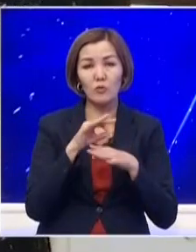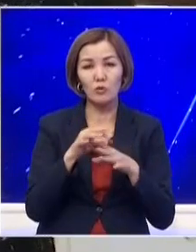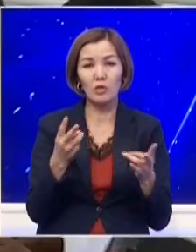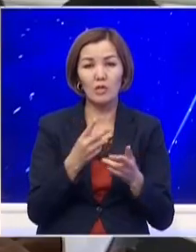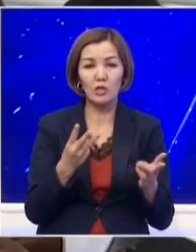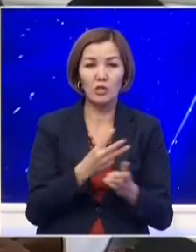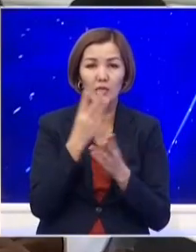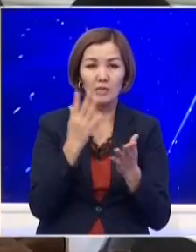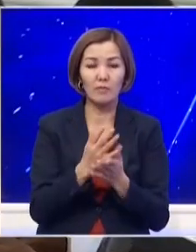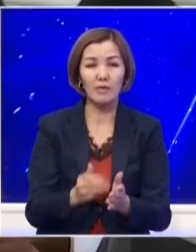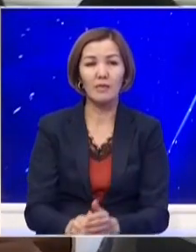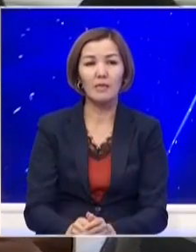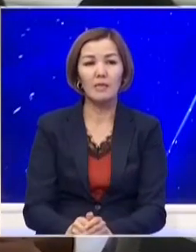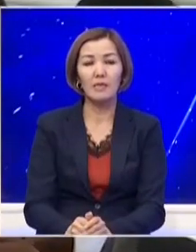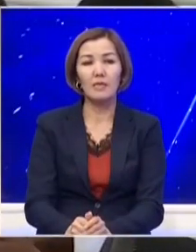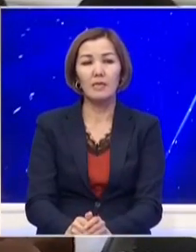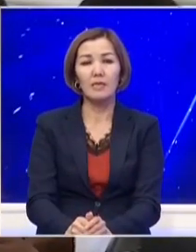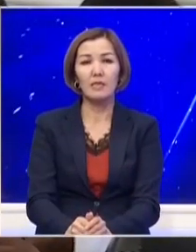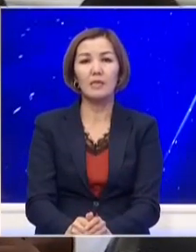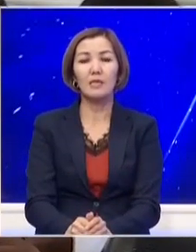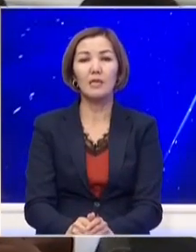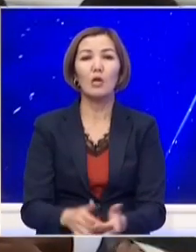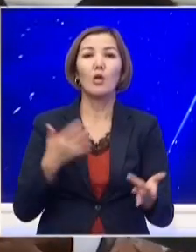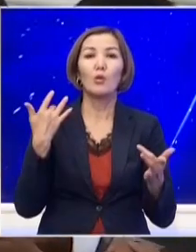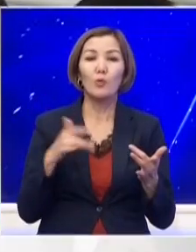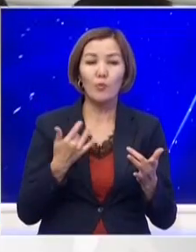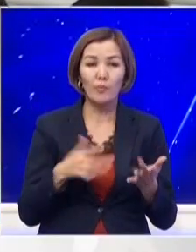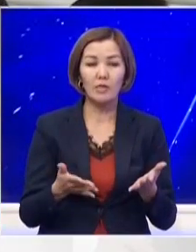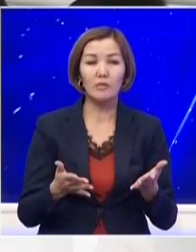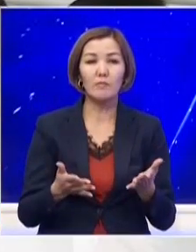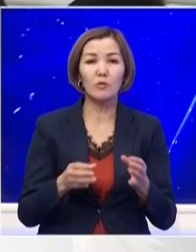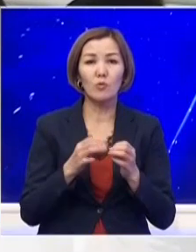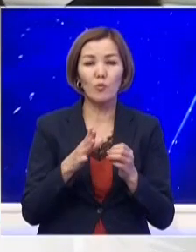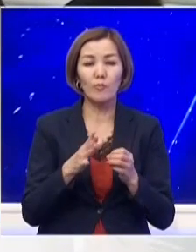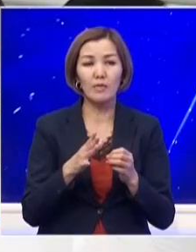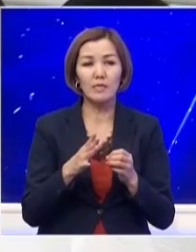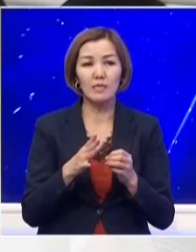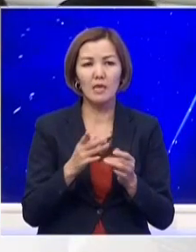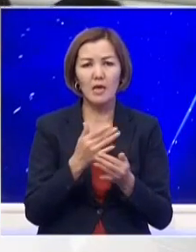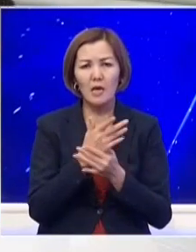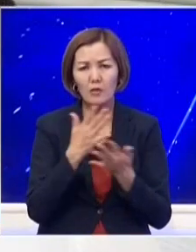ниетте. Өзім әрі домбырашымын, және де мультиаспапшымын, 15 аспаптан жоғары ойнаймын.